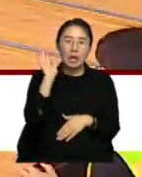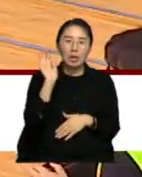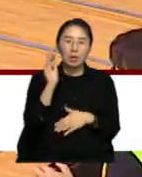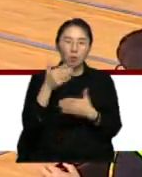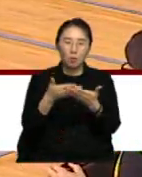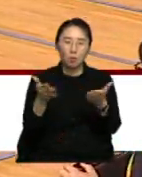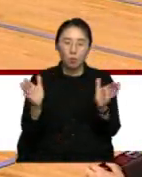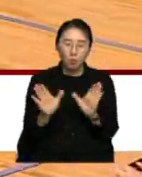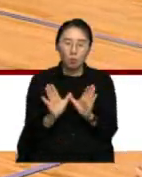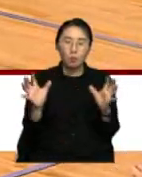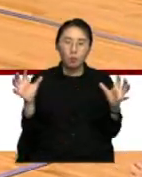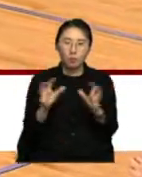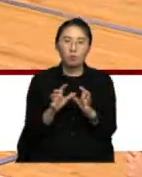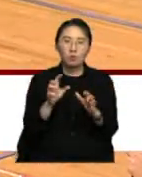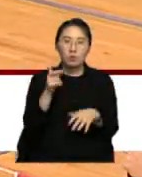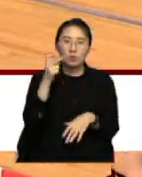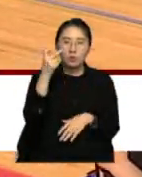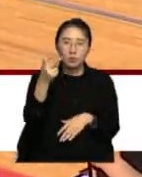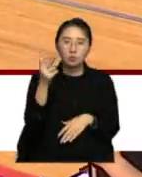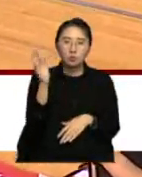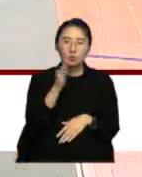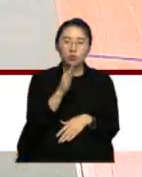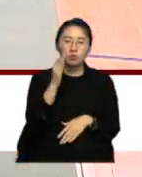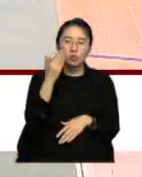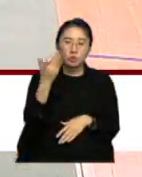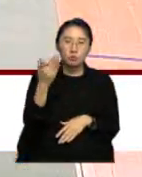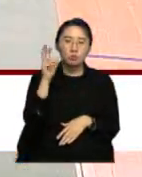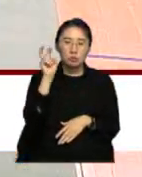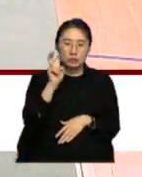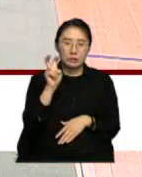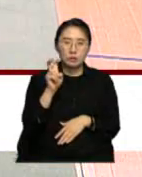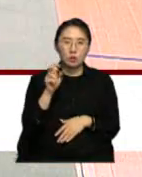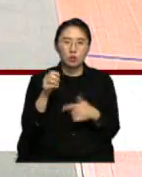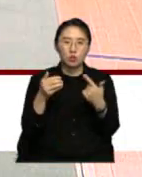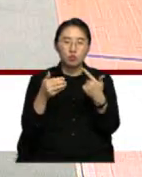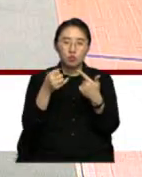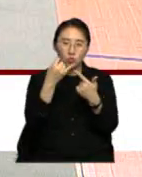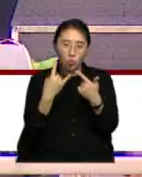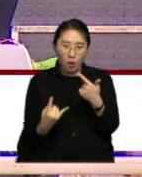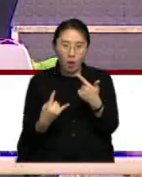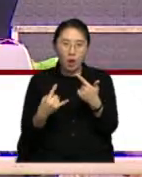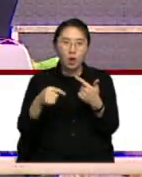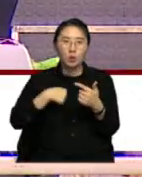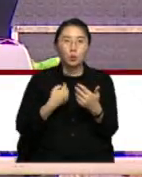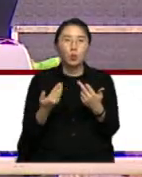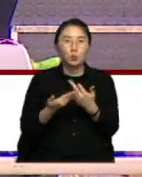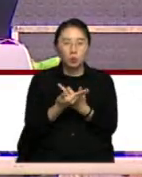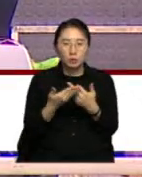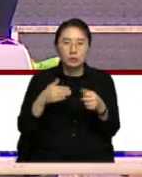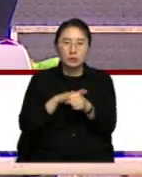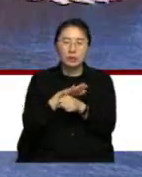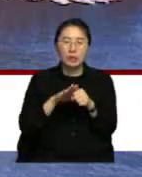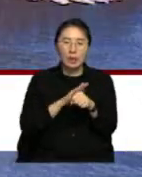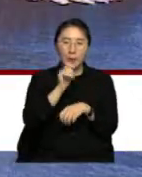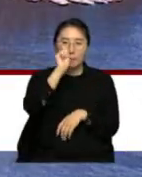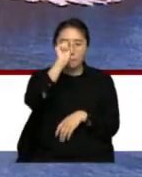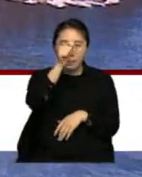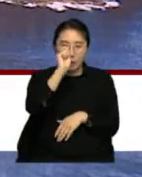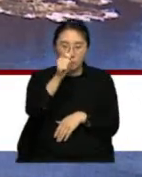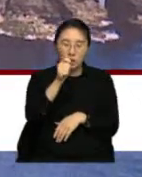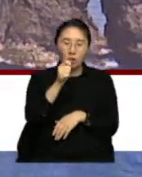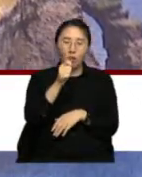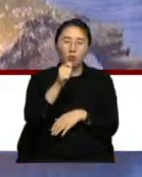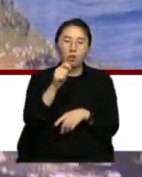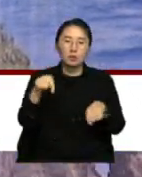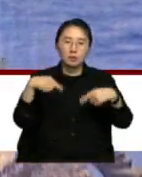모였습니다. 19일과 20일 양일간 열린 제6회 독도사랑 배드민턴 대회에 참가하기 위해서입니다.